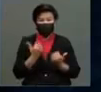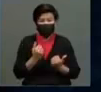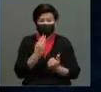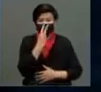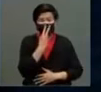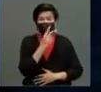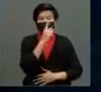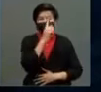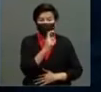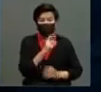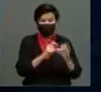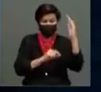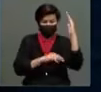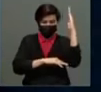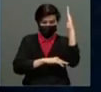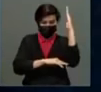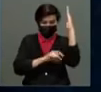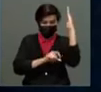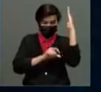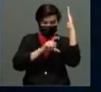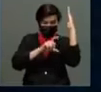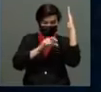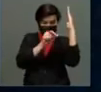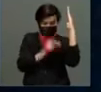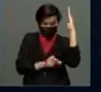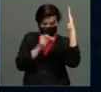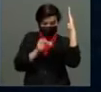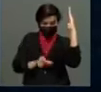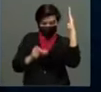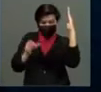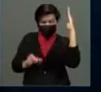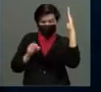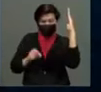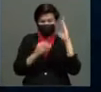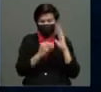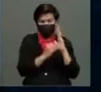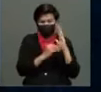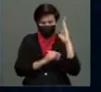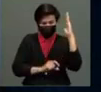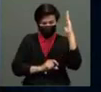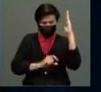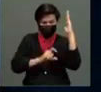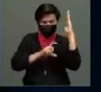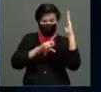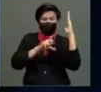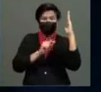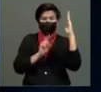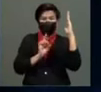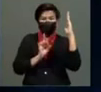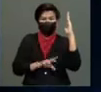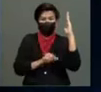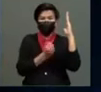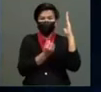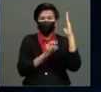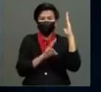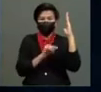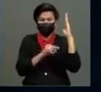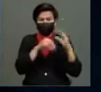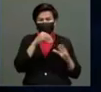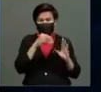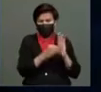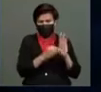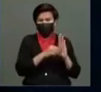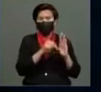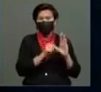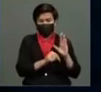ห็นนะครับว่ากรุงเทพและปริมณฑลเป็นตัวเลขก้อนใหญ่ๆขึ้นมาเลยนะครับ17เนี่ยนะครับก็อยู่ในกรุงเทพด้วยนะ